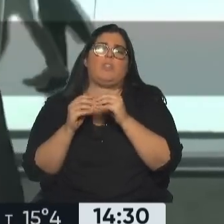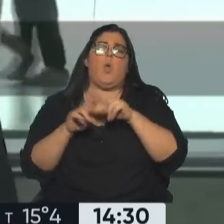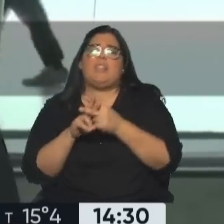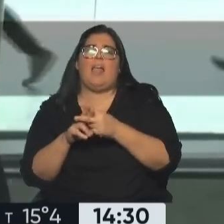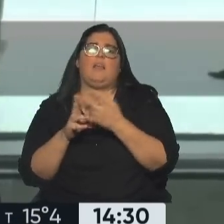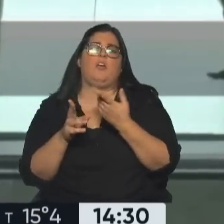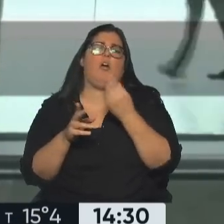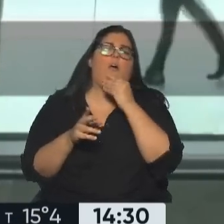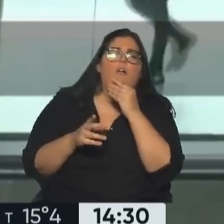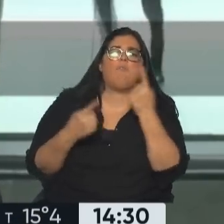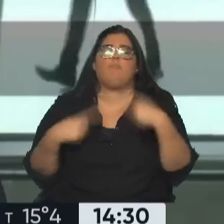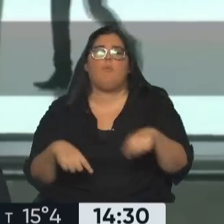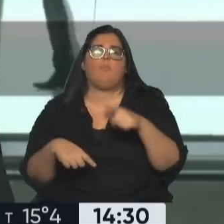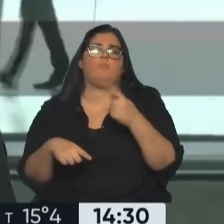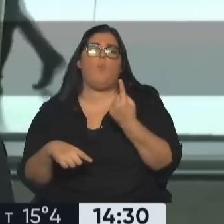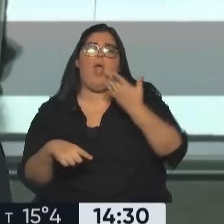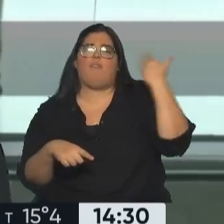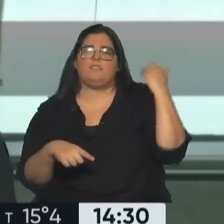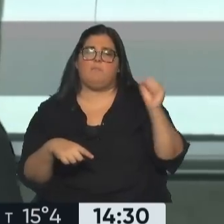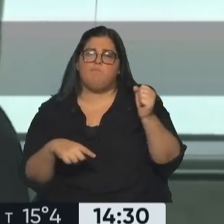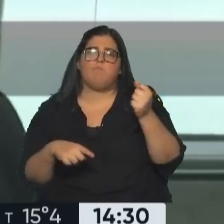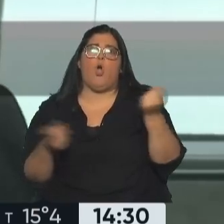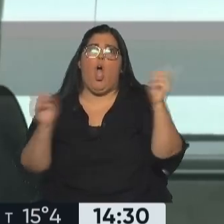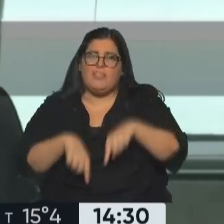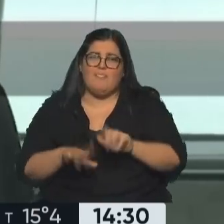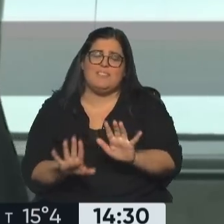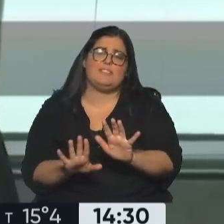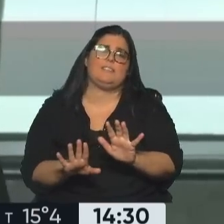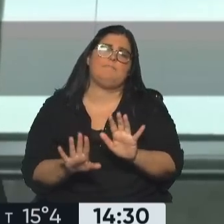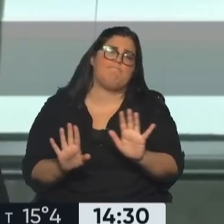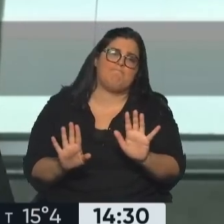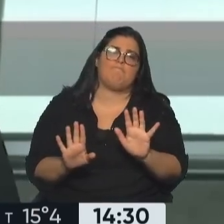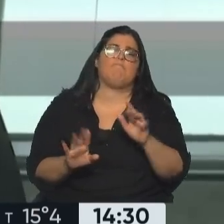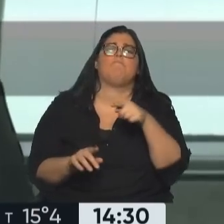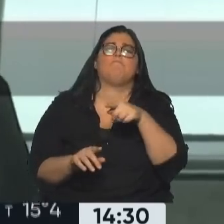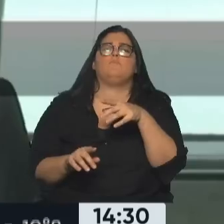und da sie einmal vorgeschoben wurden, kann das natürlich wieder passieren. Das ist jetzt inzwischen